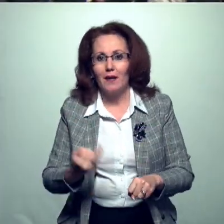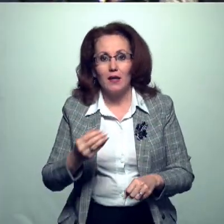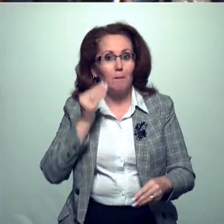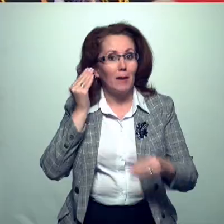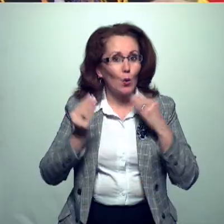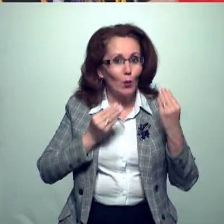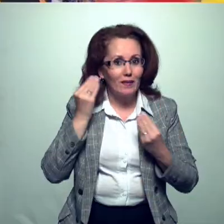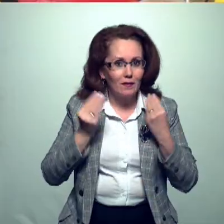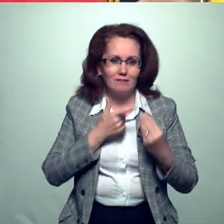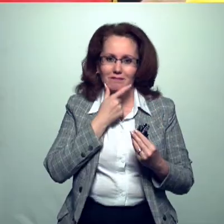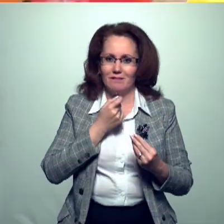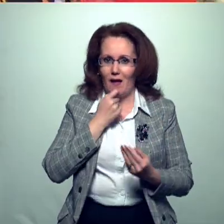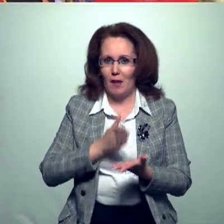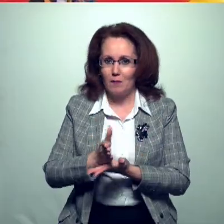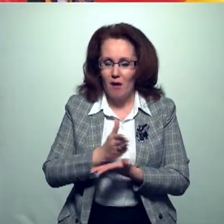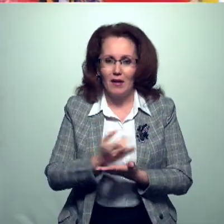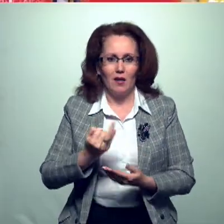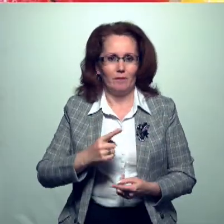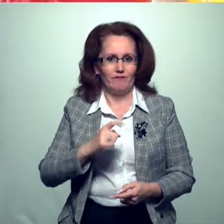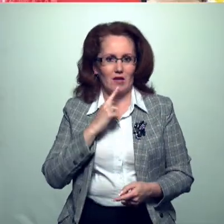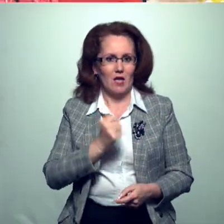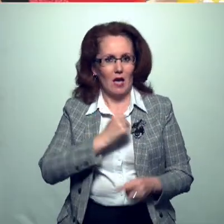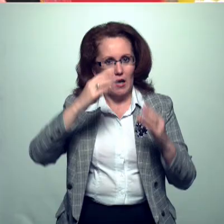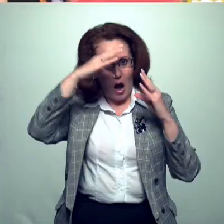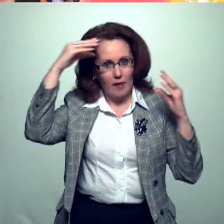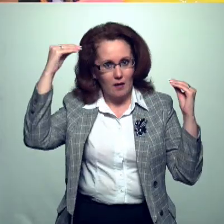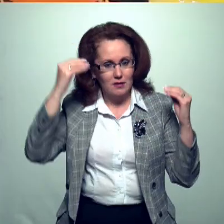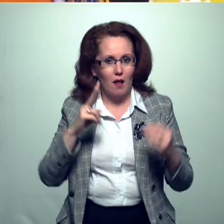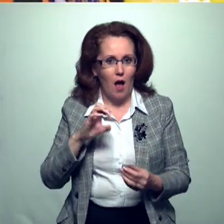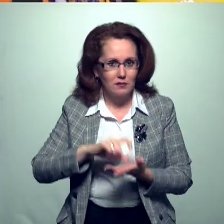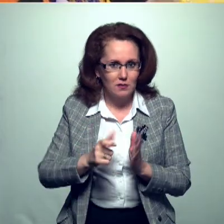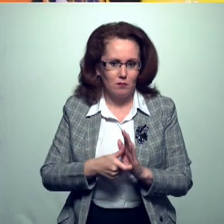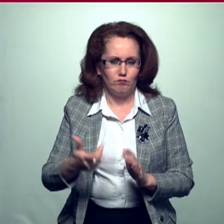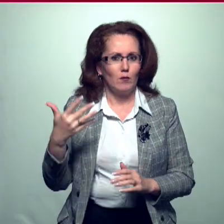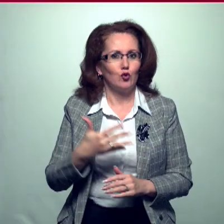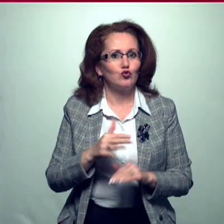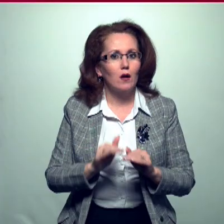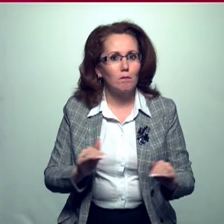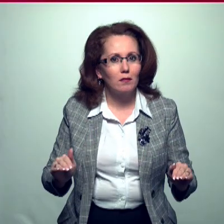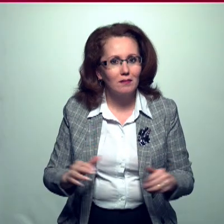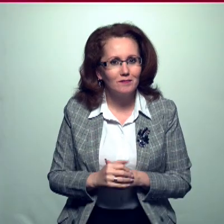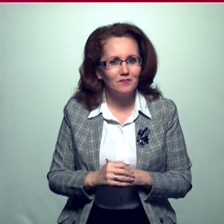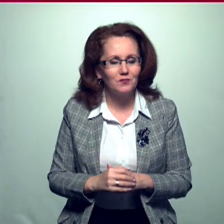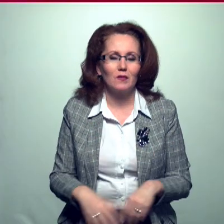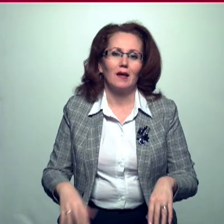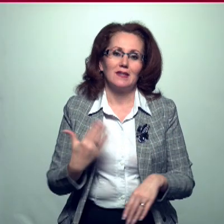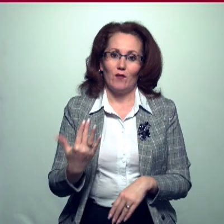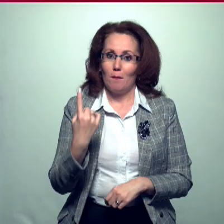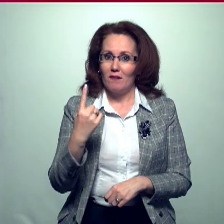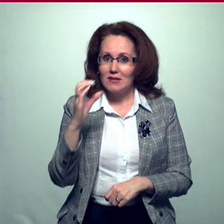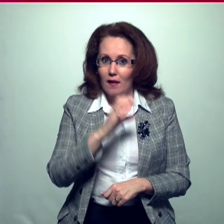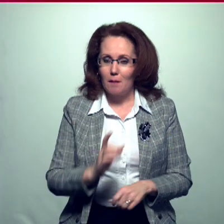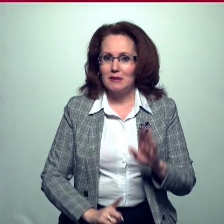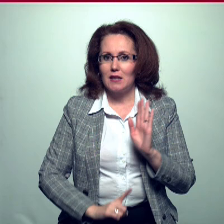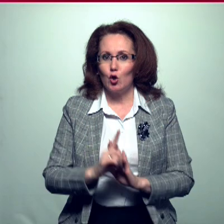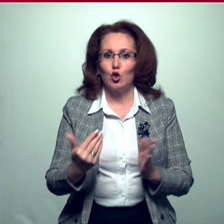бьюти-направления. Больше стало и кадетских классов. На сегодня в них обучается почти 5000 учеников. Сегодня, 1 сентября,